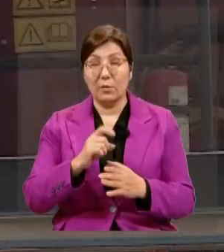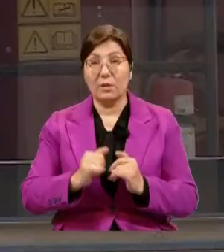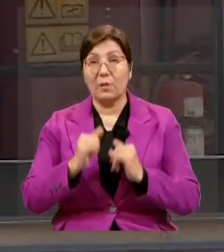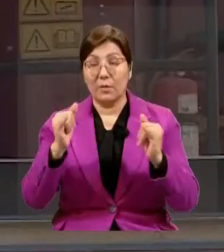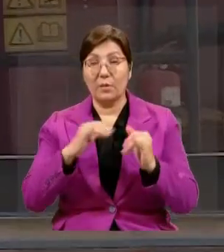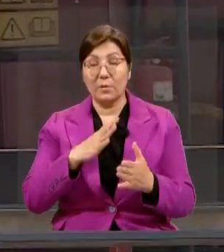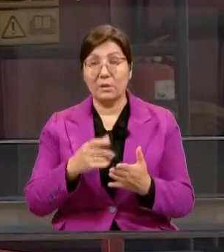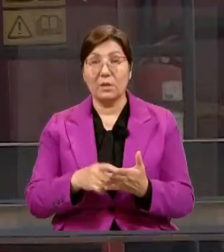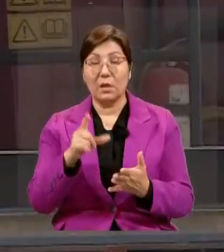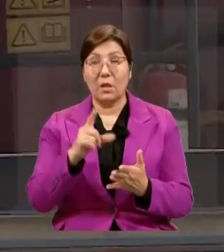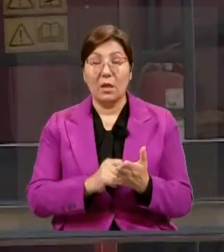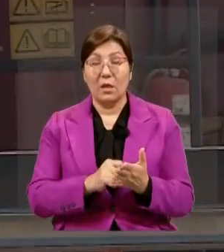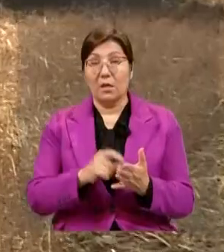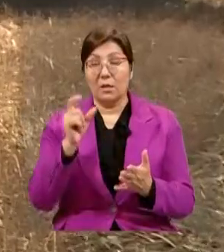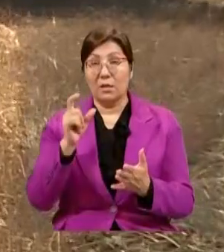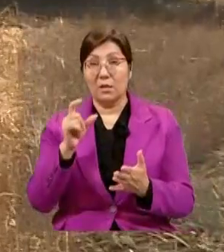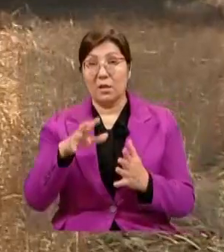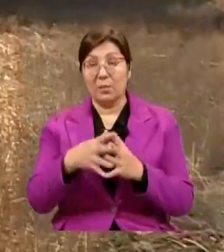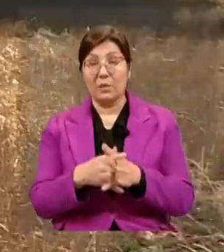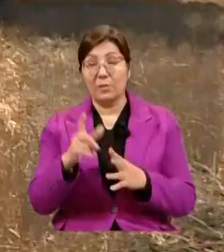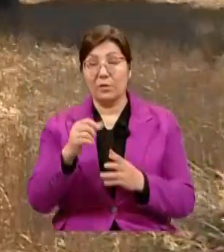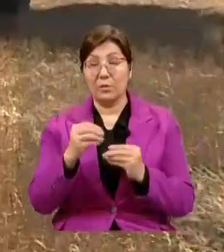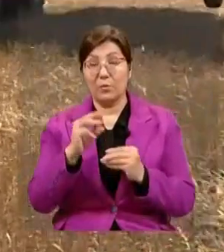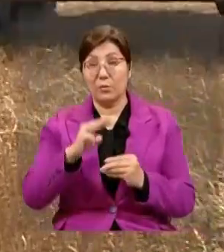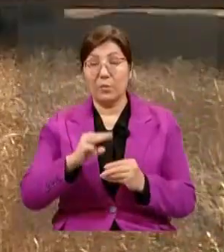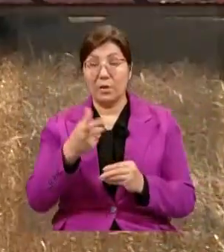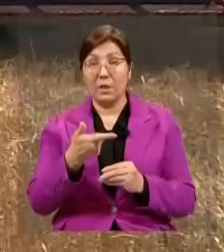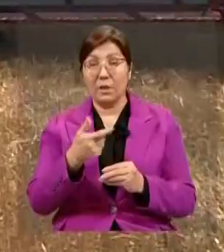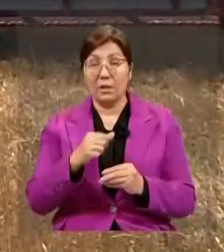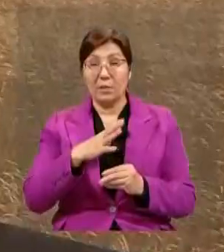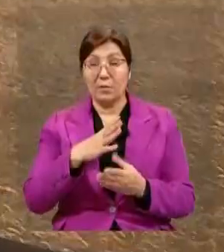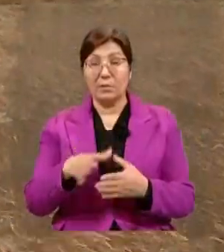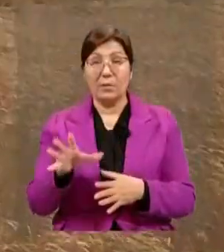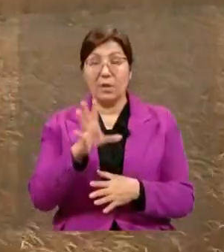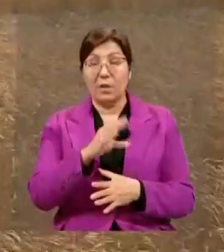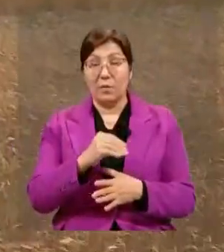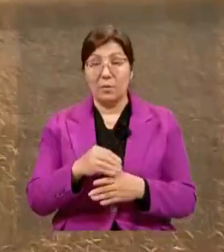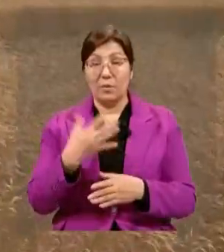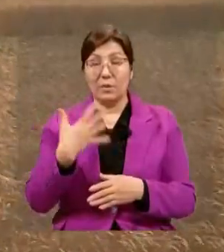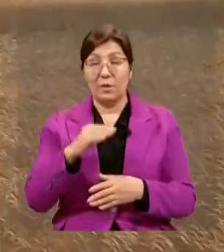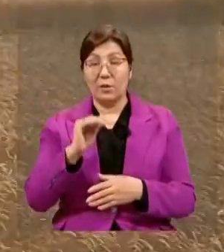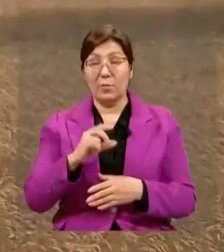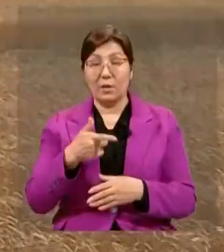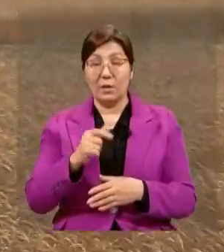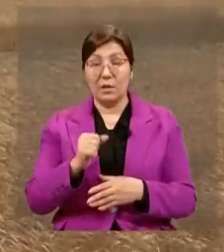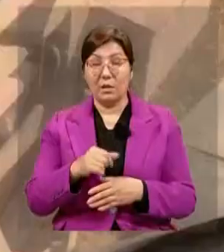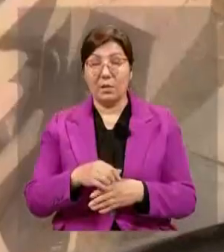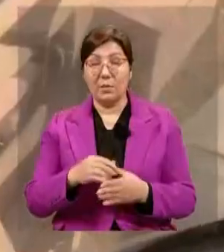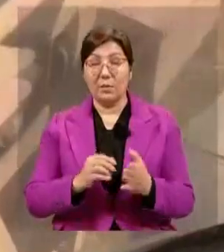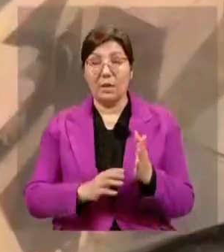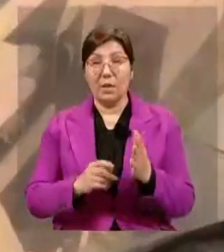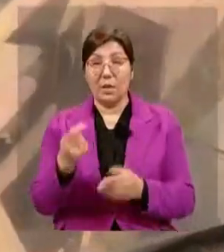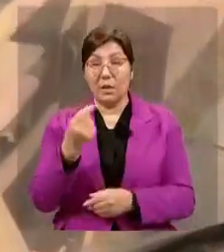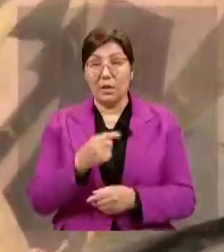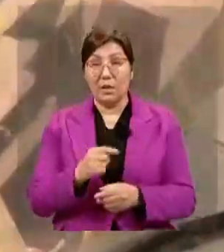Мәселен, Кеншілер аймағындағы жалпы егіс көлемі 110 мың гектардан асты. Оның басым бөлігі, яғни 50 мың гектардан астамына дәнді дақылдар